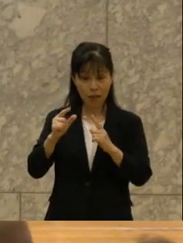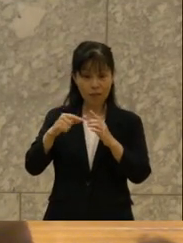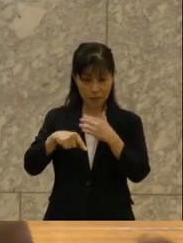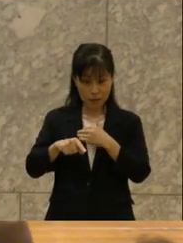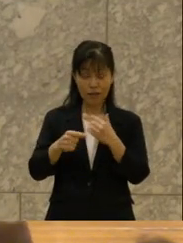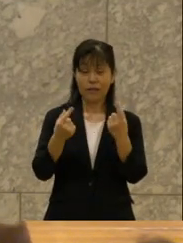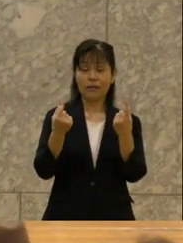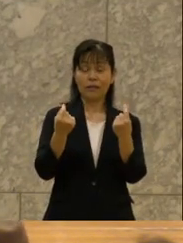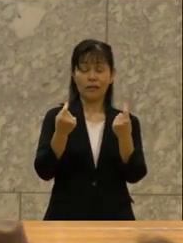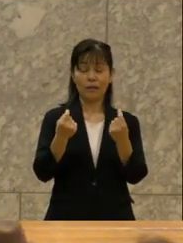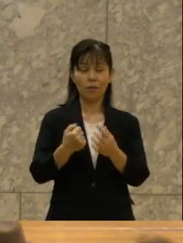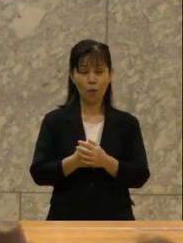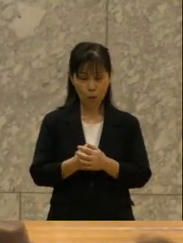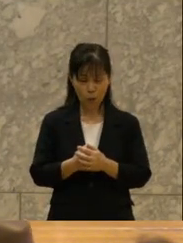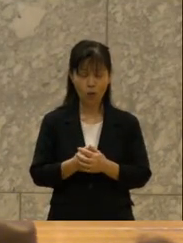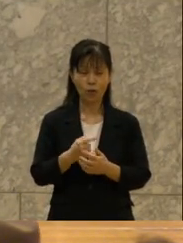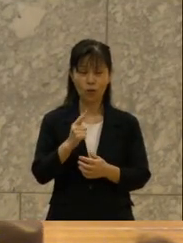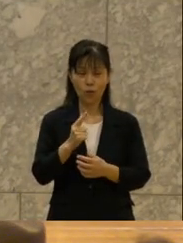スタートあと